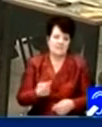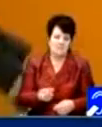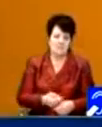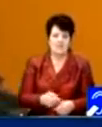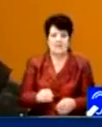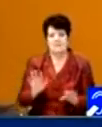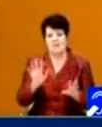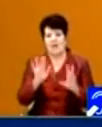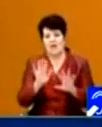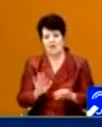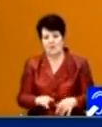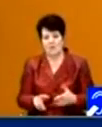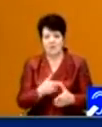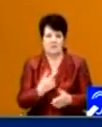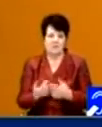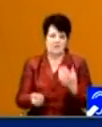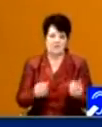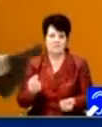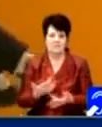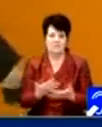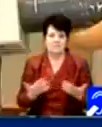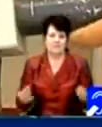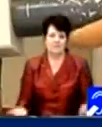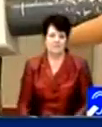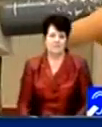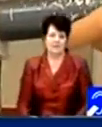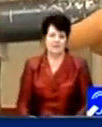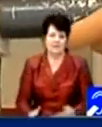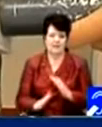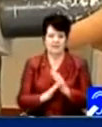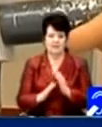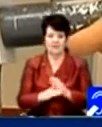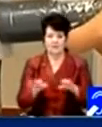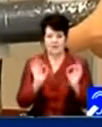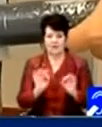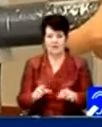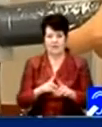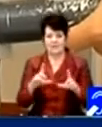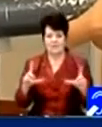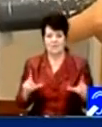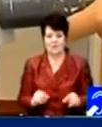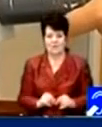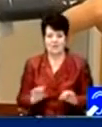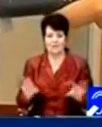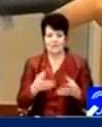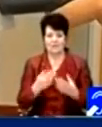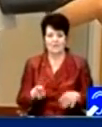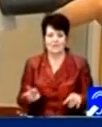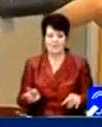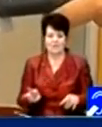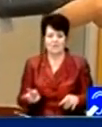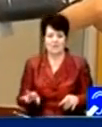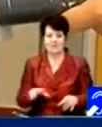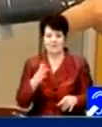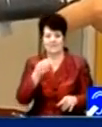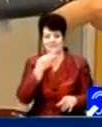calculatorul sau să mergi la screenshop. Ca să mă ajut și ca să le fac corect ca la școală, să nu mai trebuiască să-mi